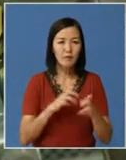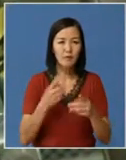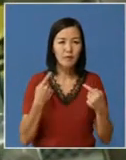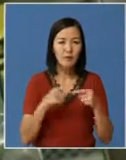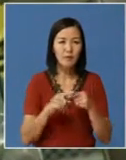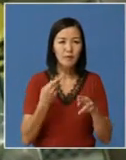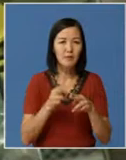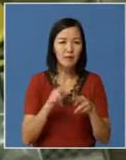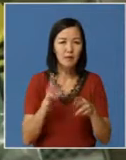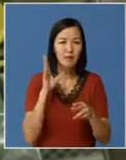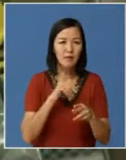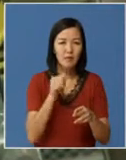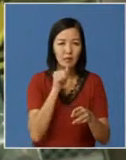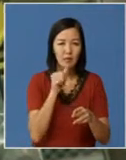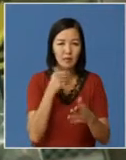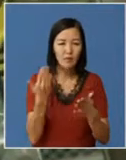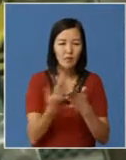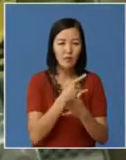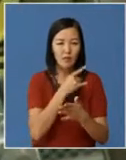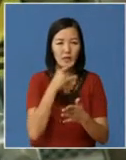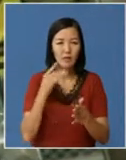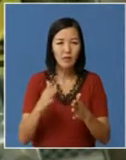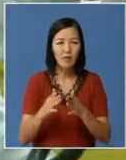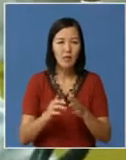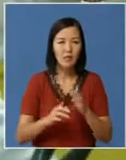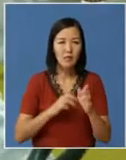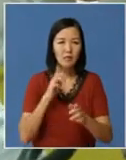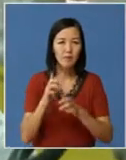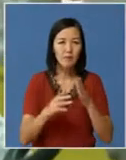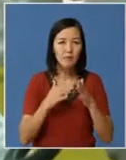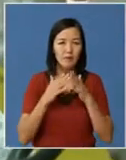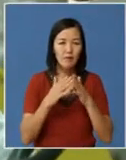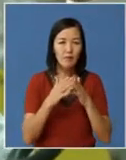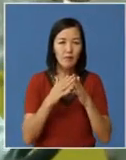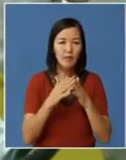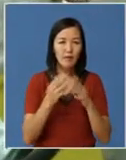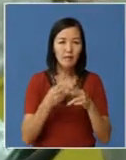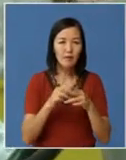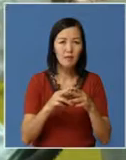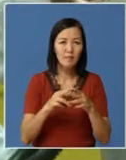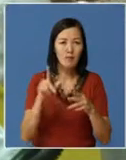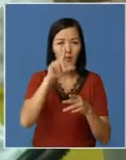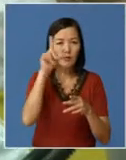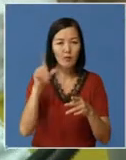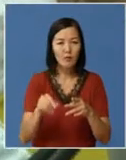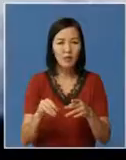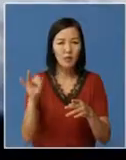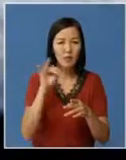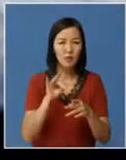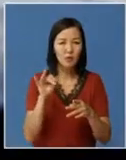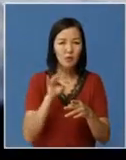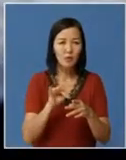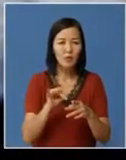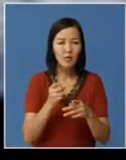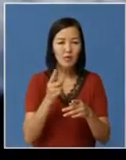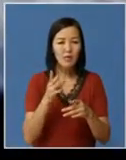серии станут испытателями нового российского космического корабля «Федерация», в том числе и в полетах к Луне. История Федора насчитывает уже несколько